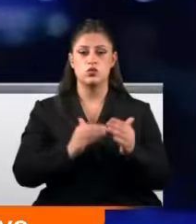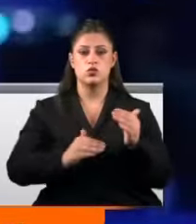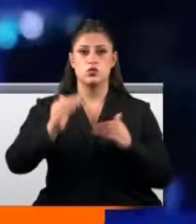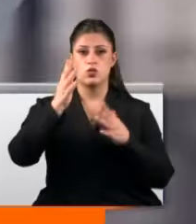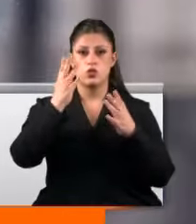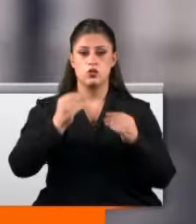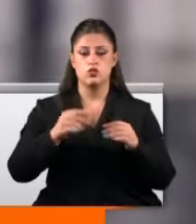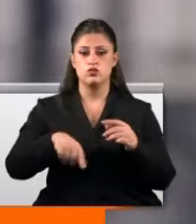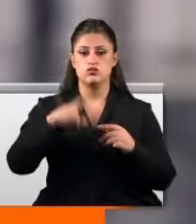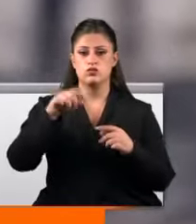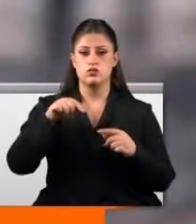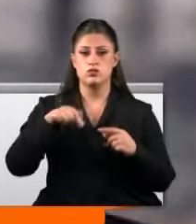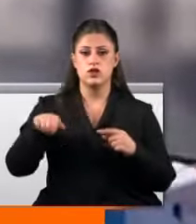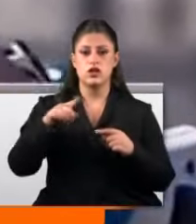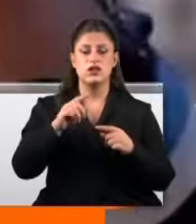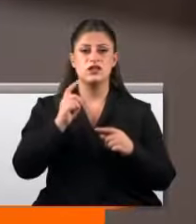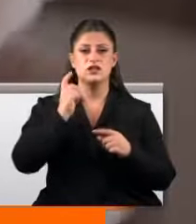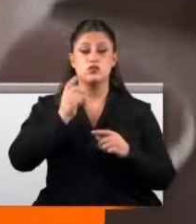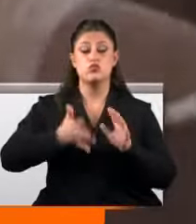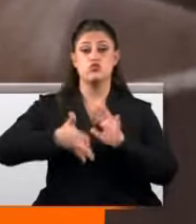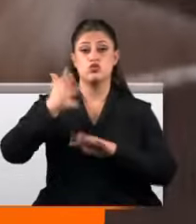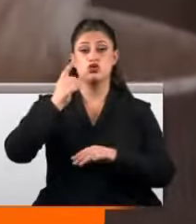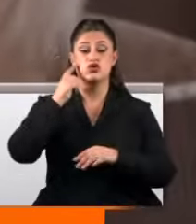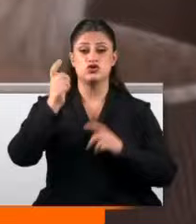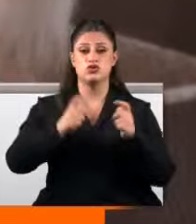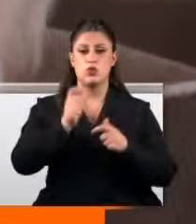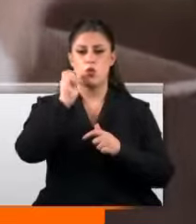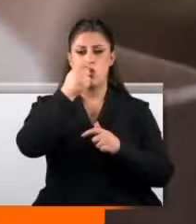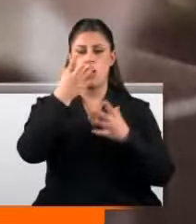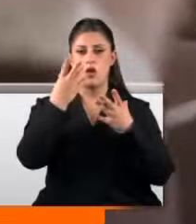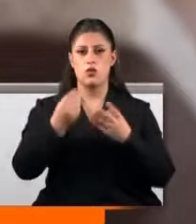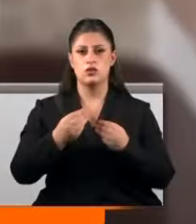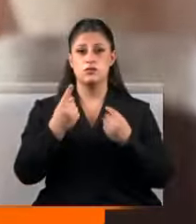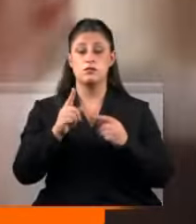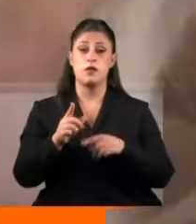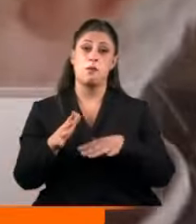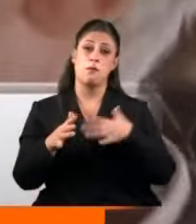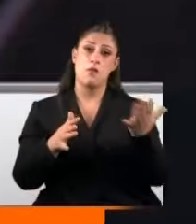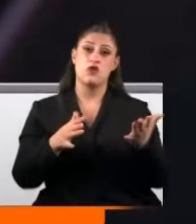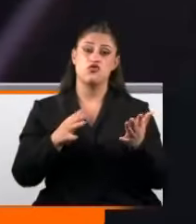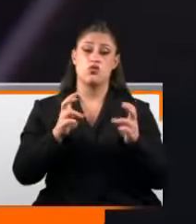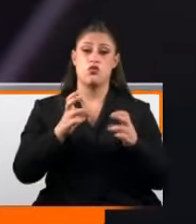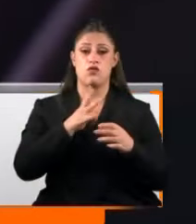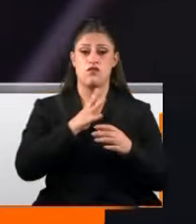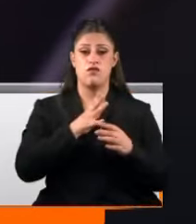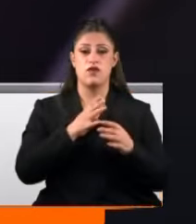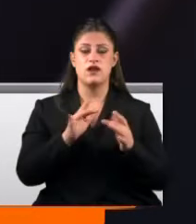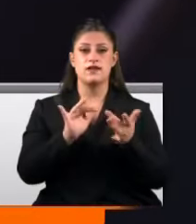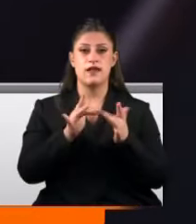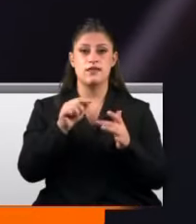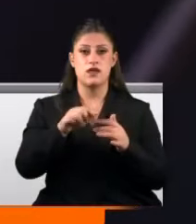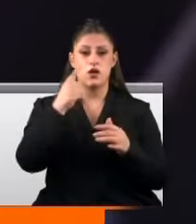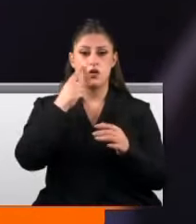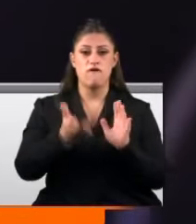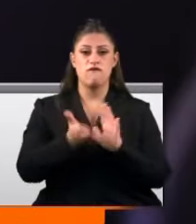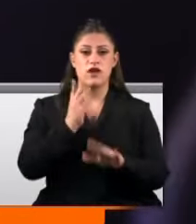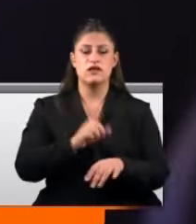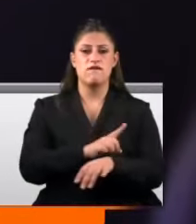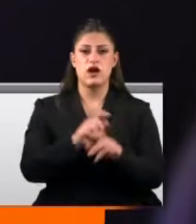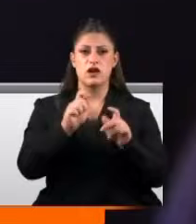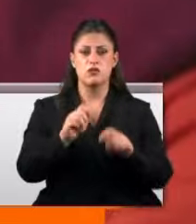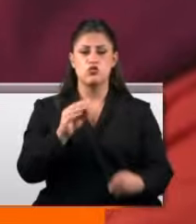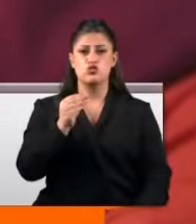günümüzde yetişkinlere birçok alanda kolaylık sağlıyor. Ancak işin bir de diğer boyutu var. Sanal ortamda fazla vakit geçiren çocuk